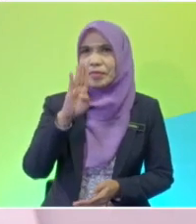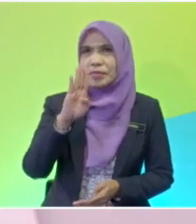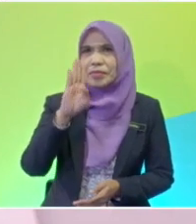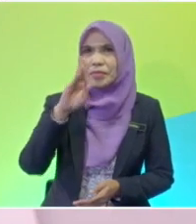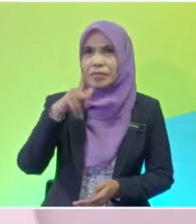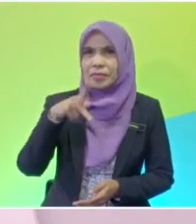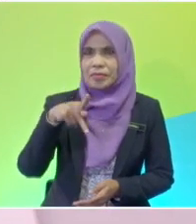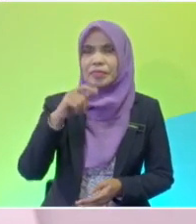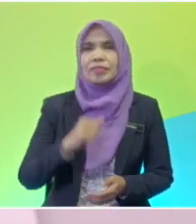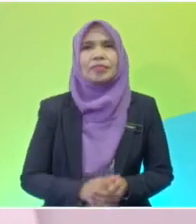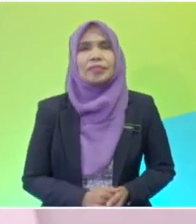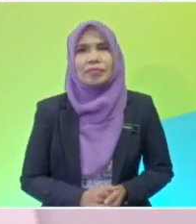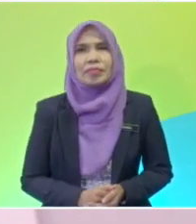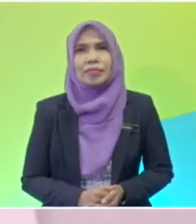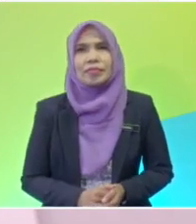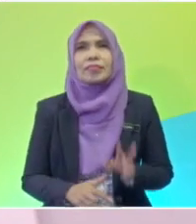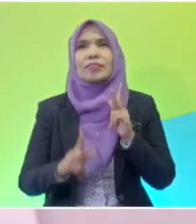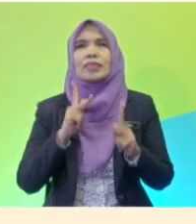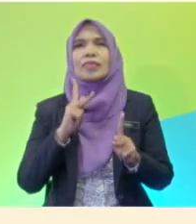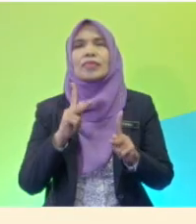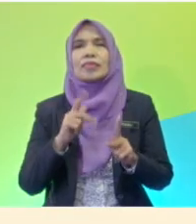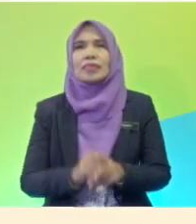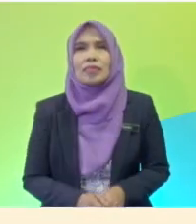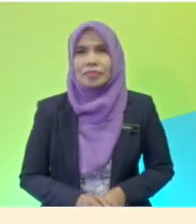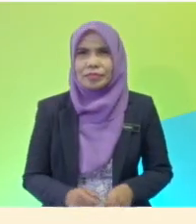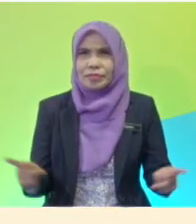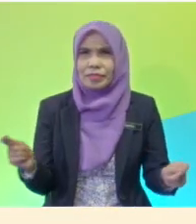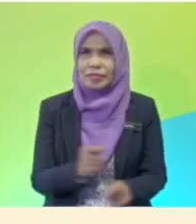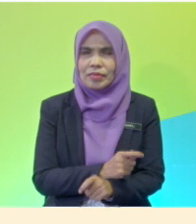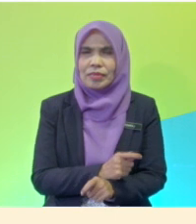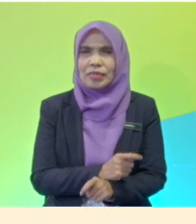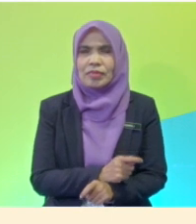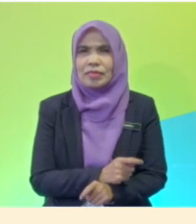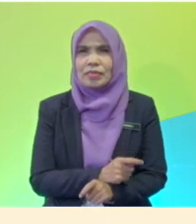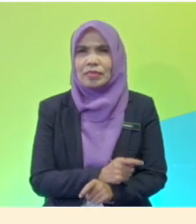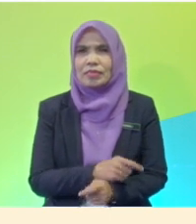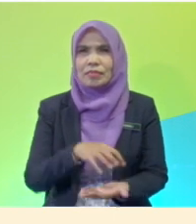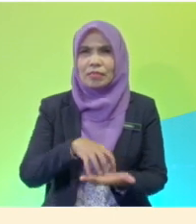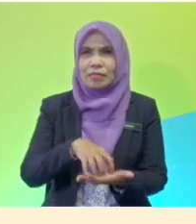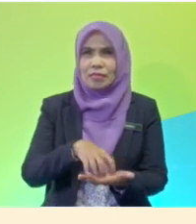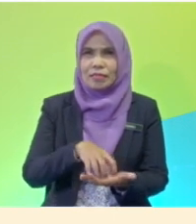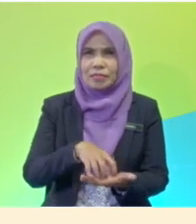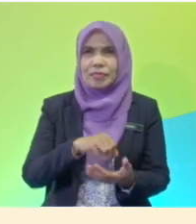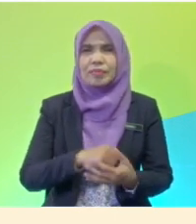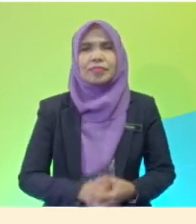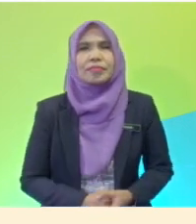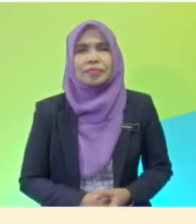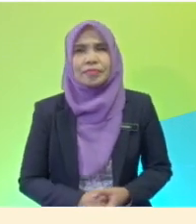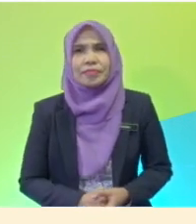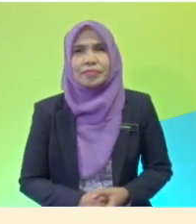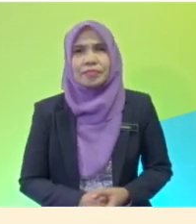bermaksud ulasan atau kata-kata tentang keburukan atau kelemahan dan seterusnya kita tengok kalau dari